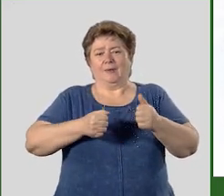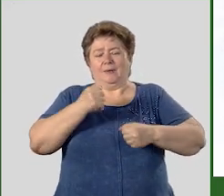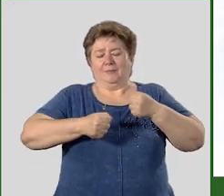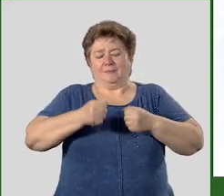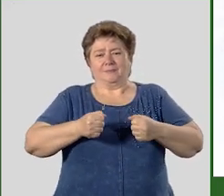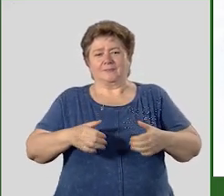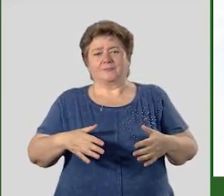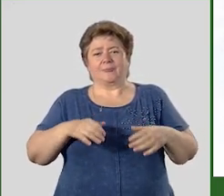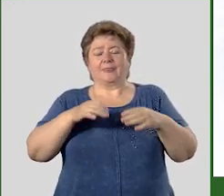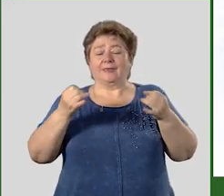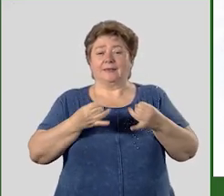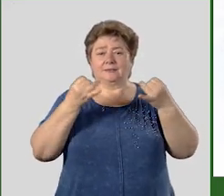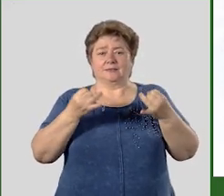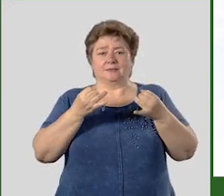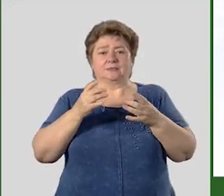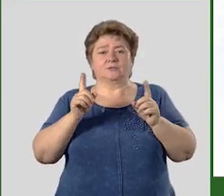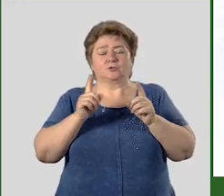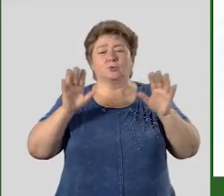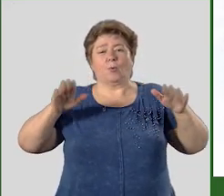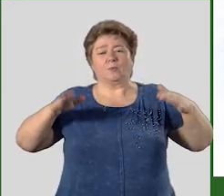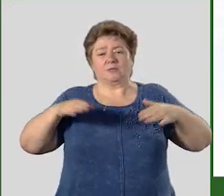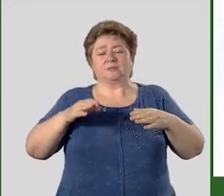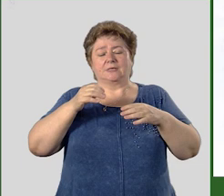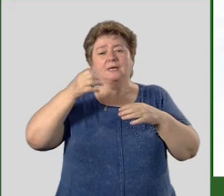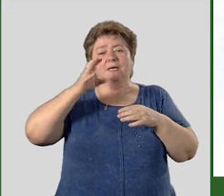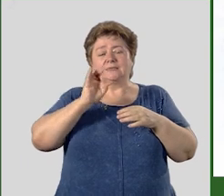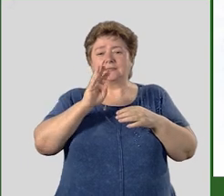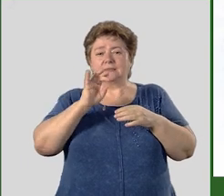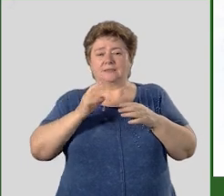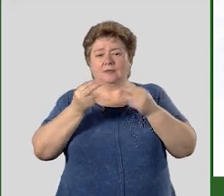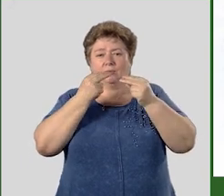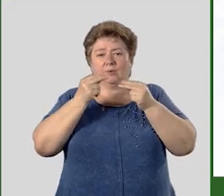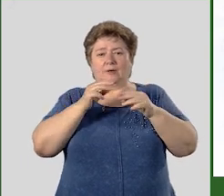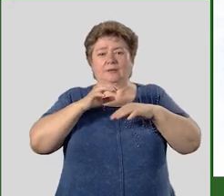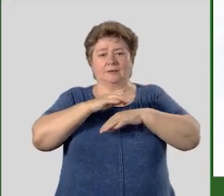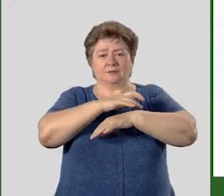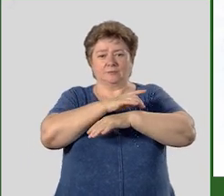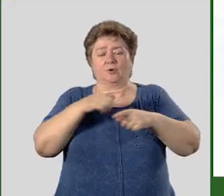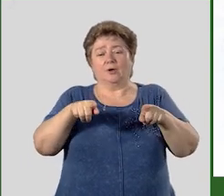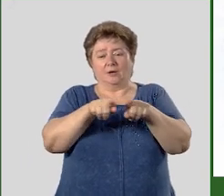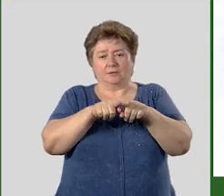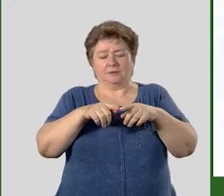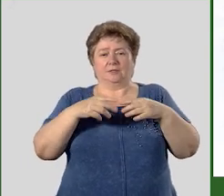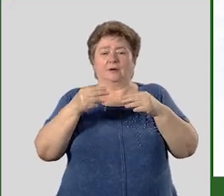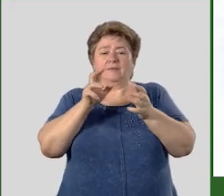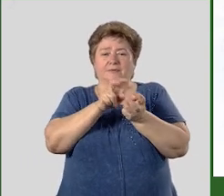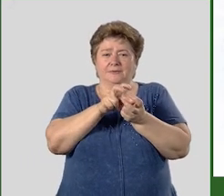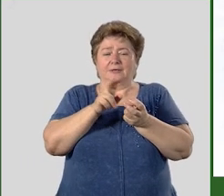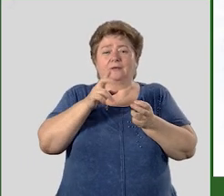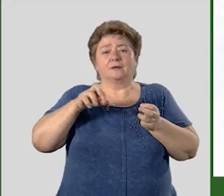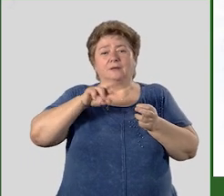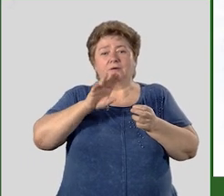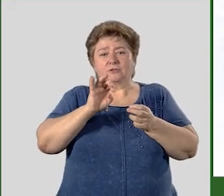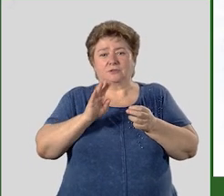бегающая. Интересно, что птица-секретарь поедает не только насекомых, но и грызунов,